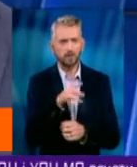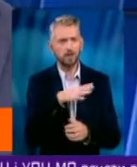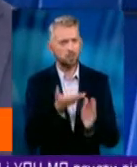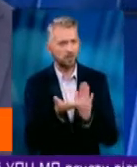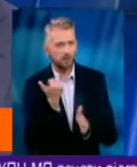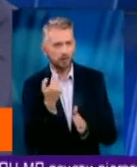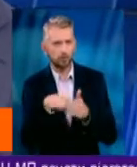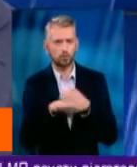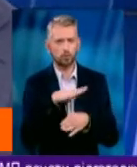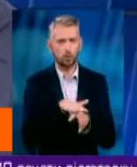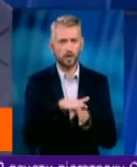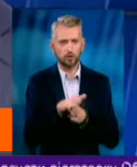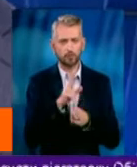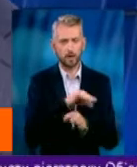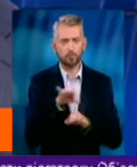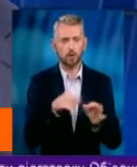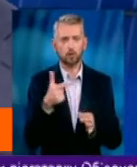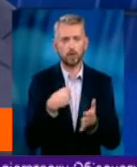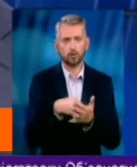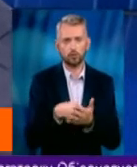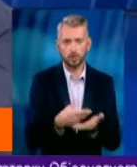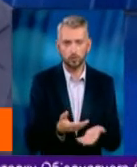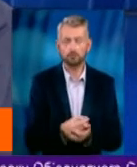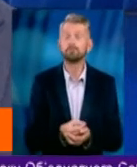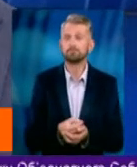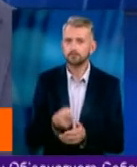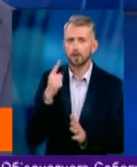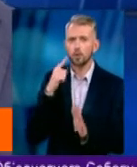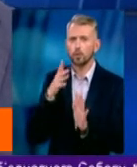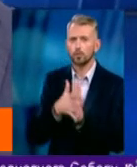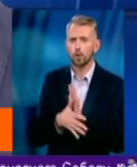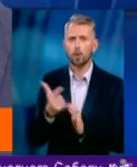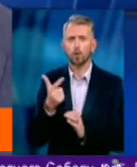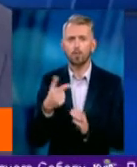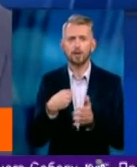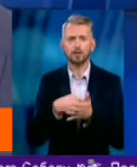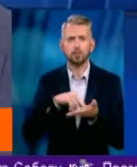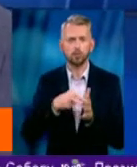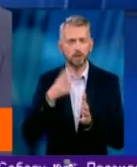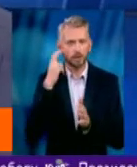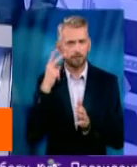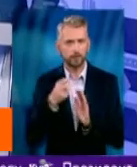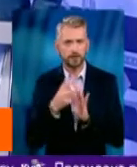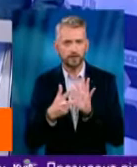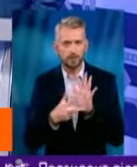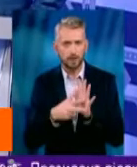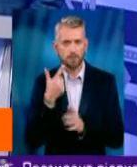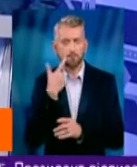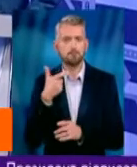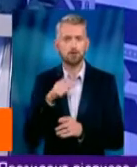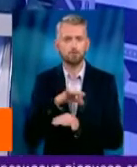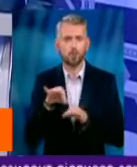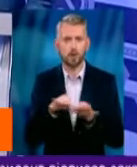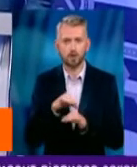тому що він був реалізований як проєкт громадського бюджету. Зрозуміло. Що ж, громадський бюджет «Києва-2018», переважна більшість